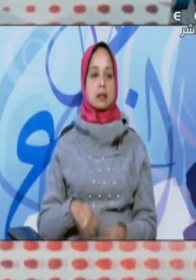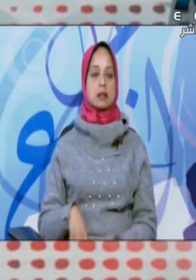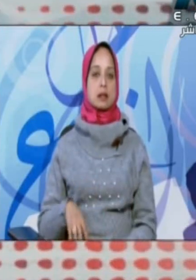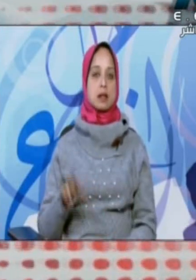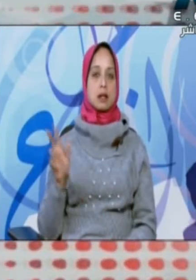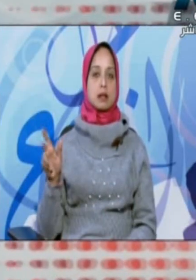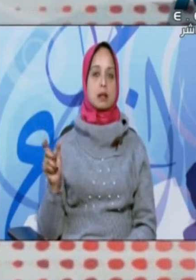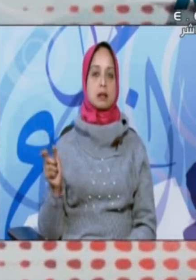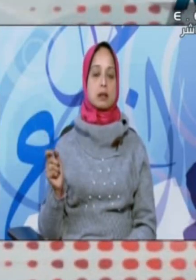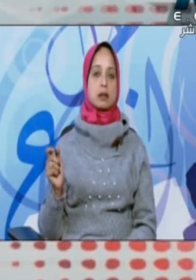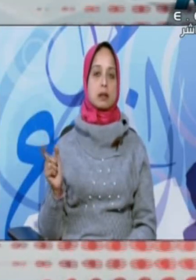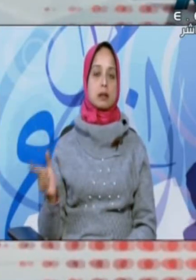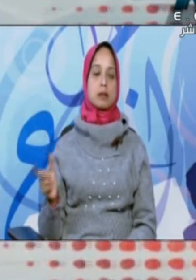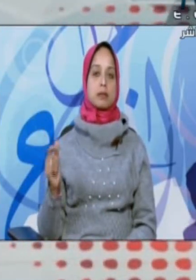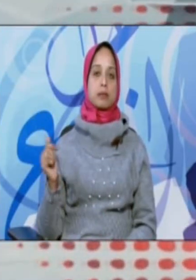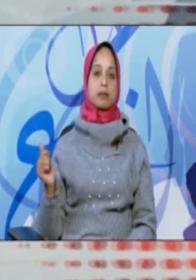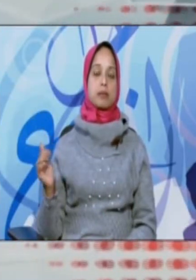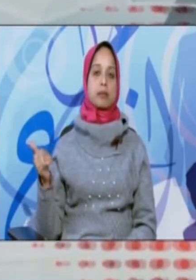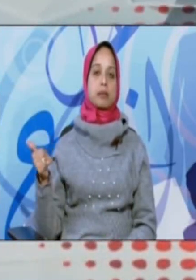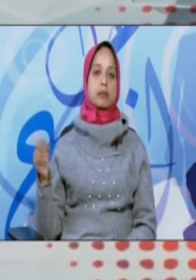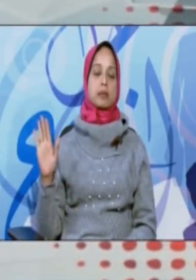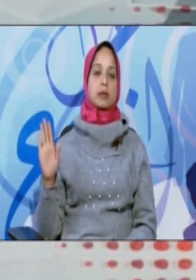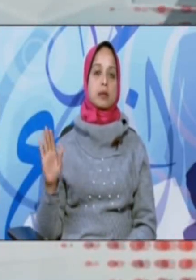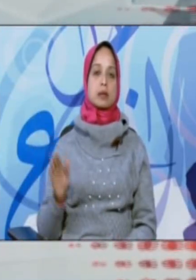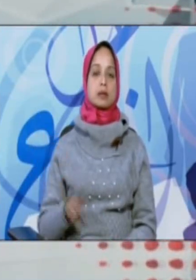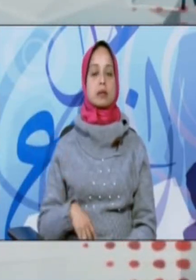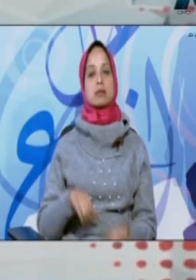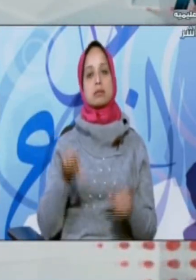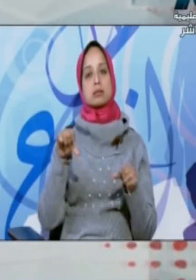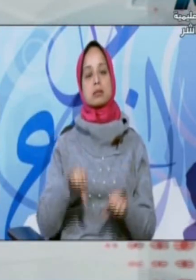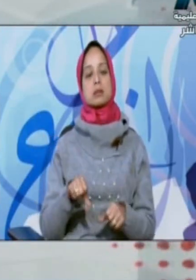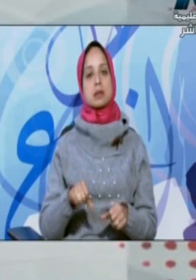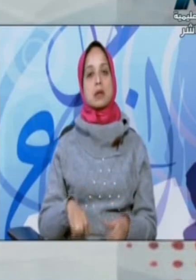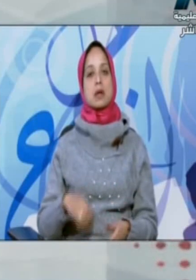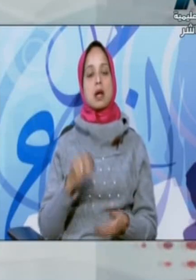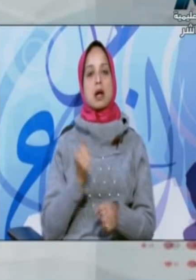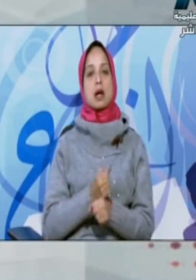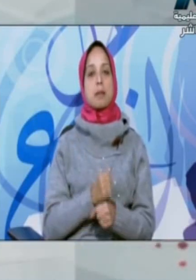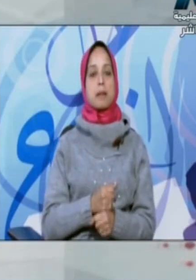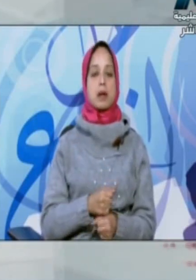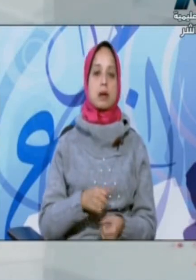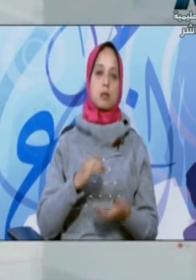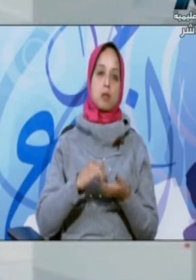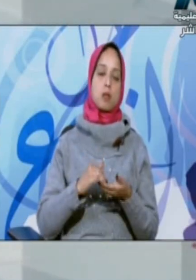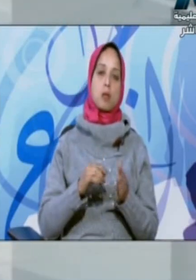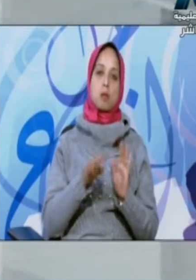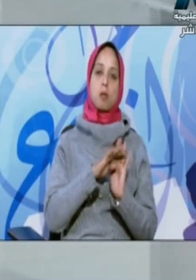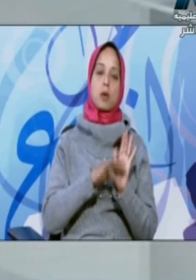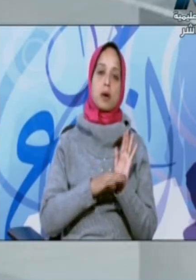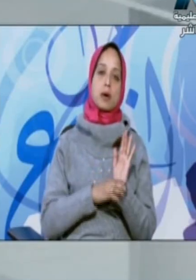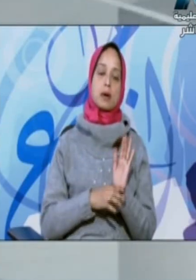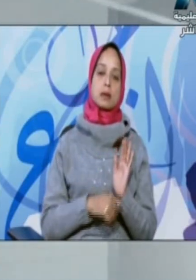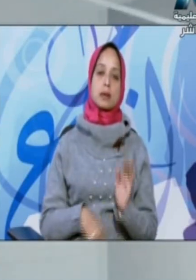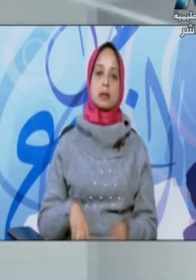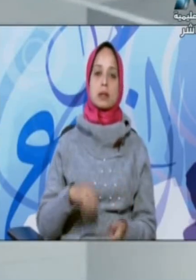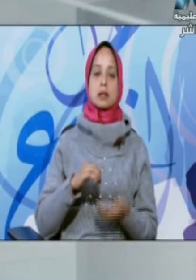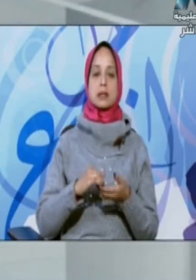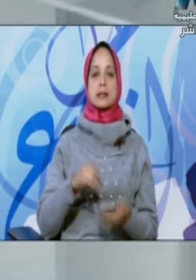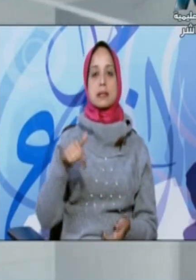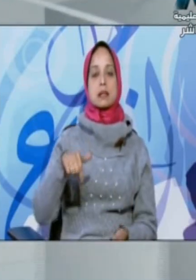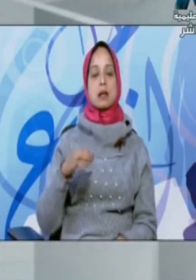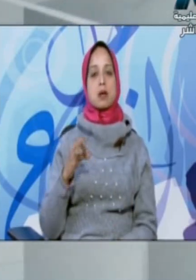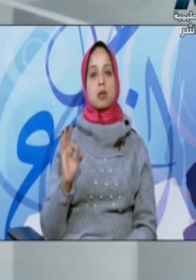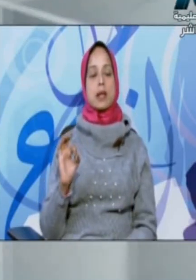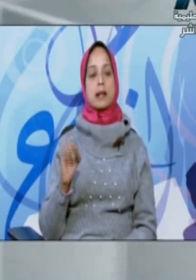ورطنا. وبعد كده جه النحاس في الآخر قال لقد عقدت معاهدة 36 من أجلكم والآن ألغيها من أجلكم. وإطلاق